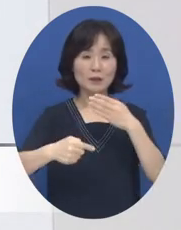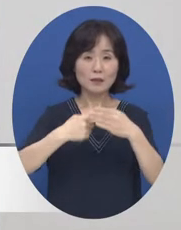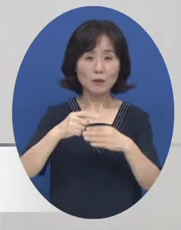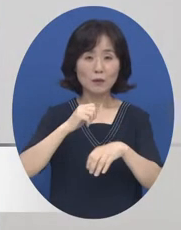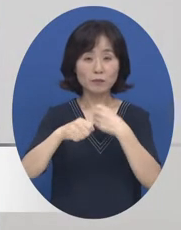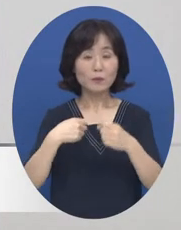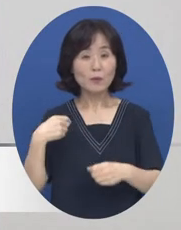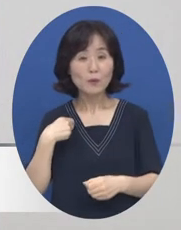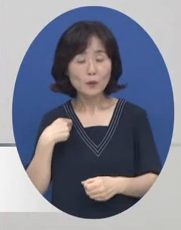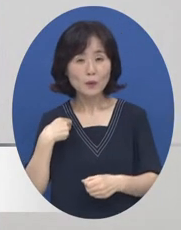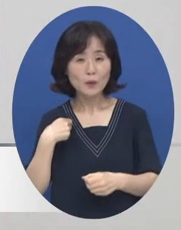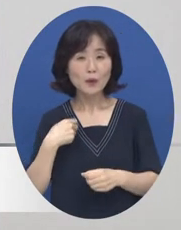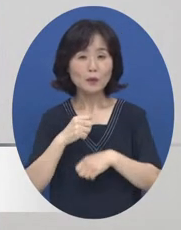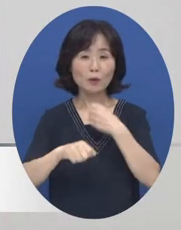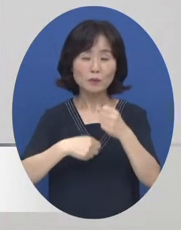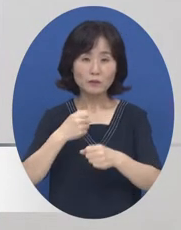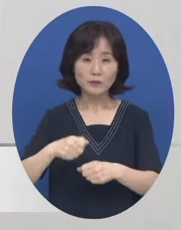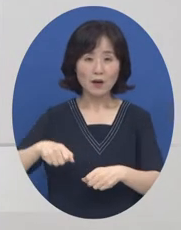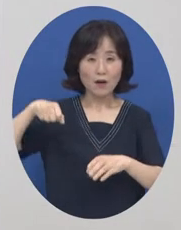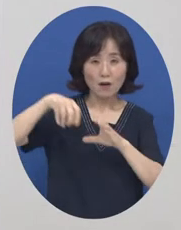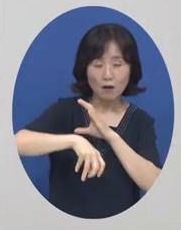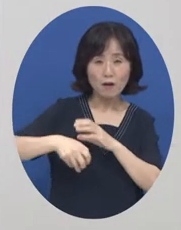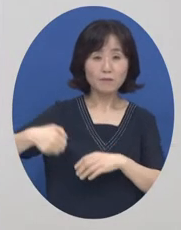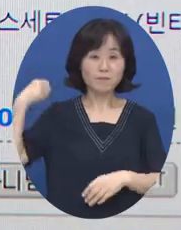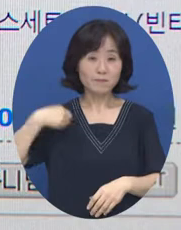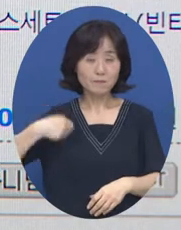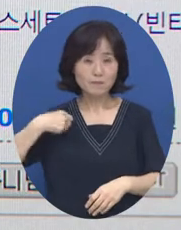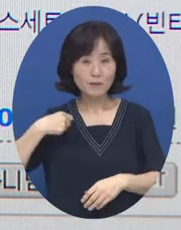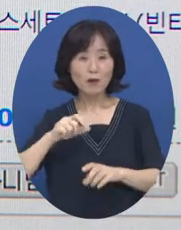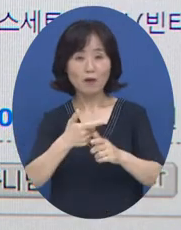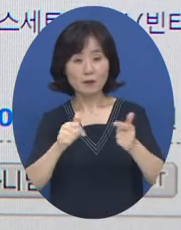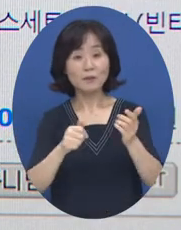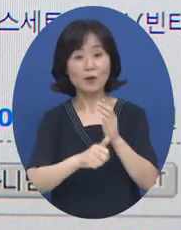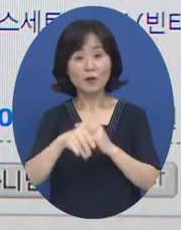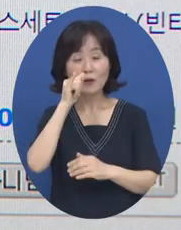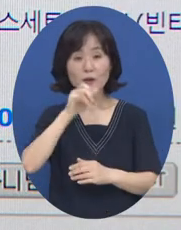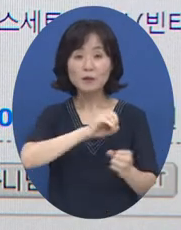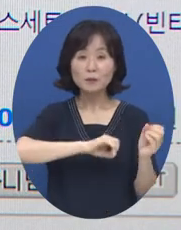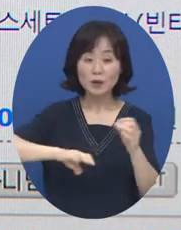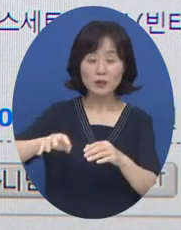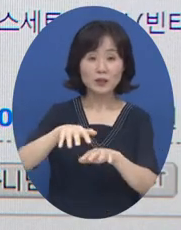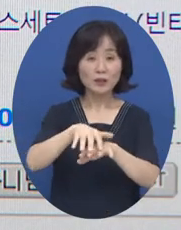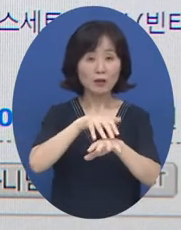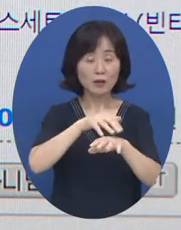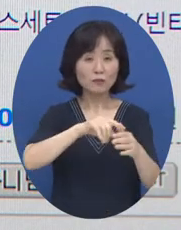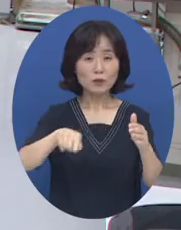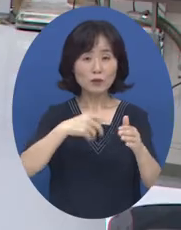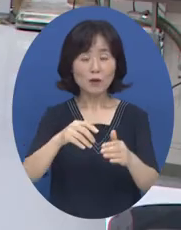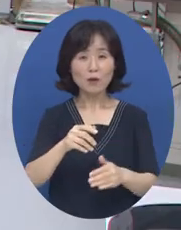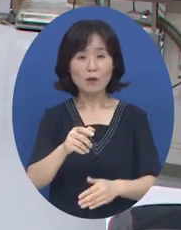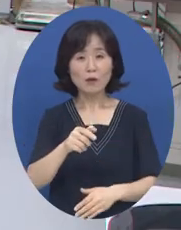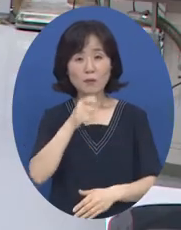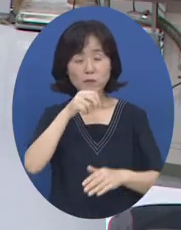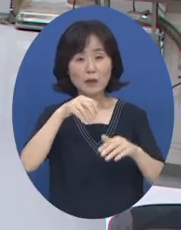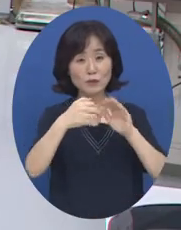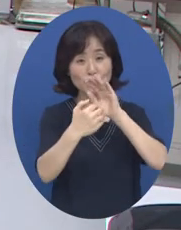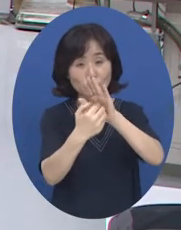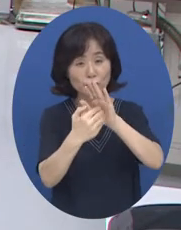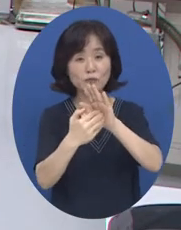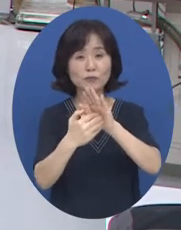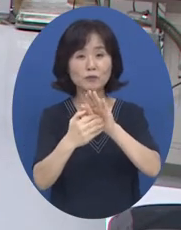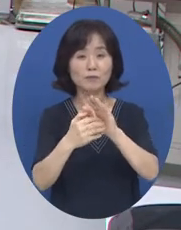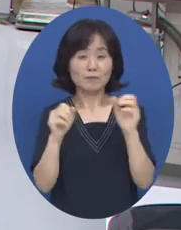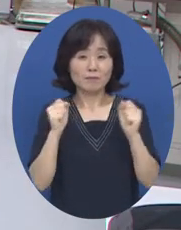의류와 슬링백, 타월 등 상품도 다양합니다. 버려지는 천 중에서도 방수, 방한 등